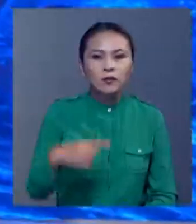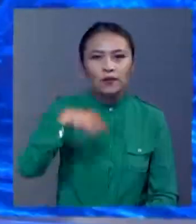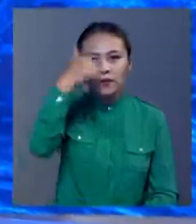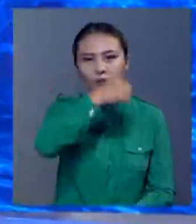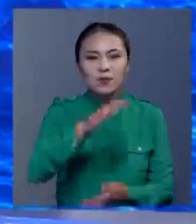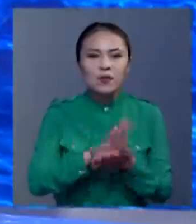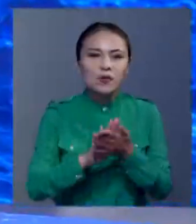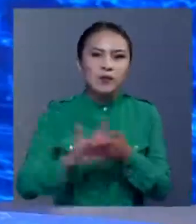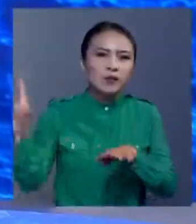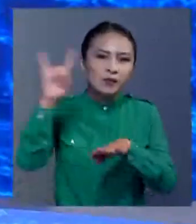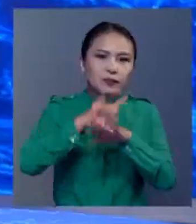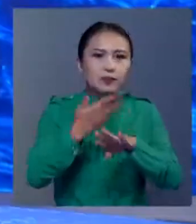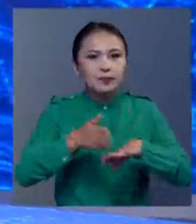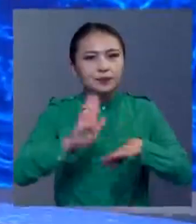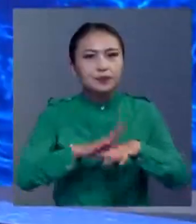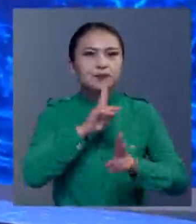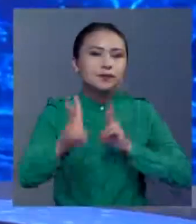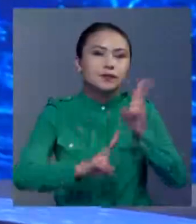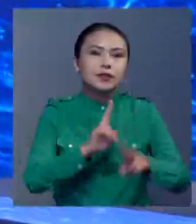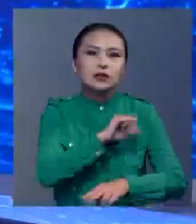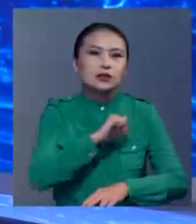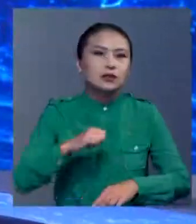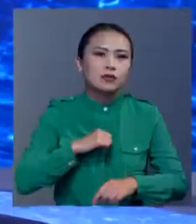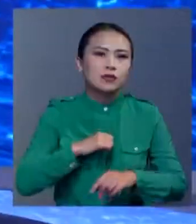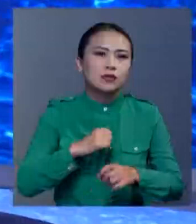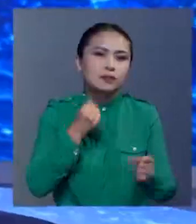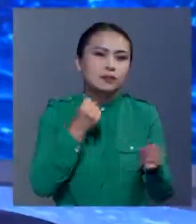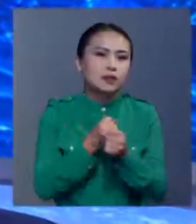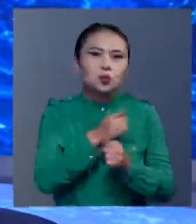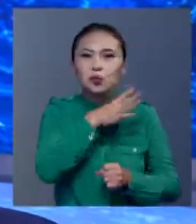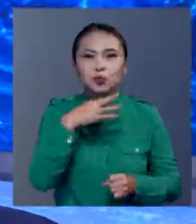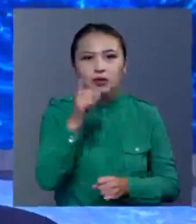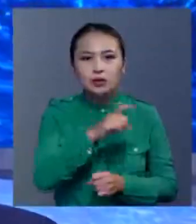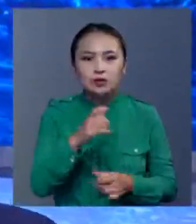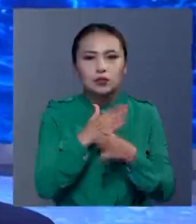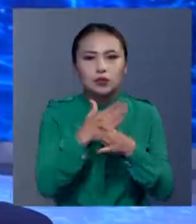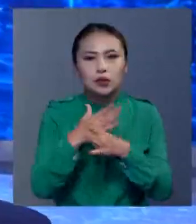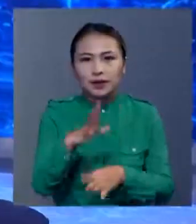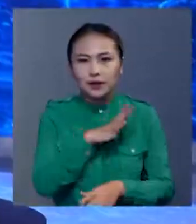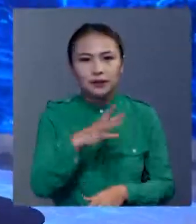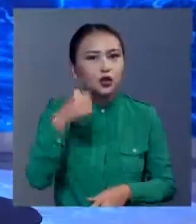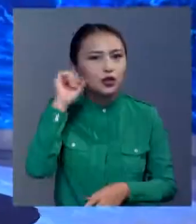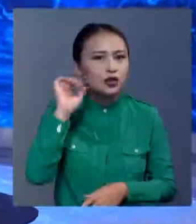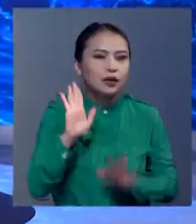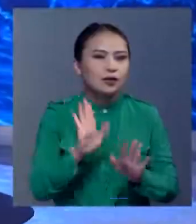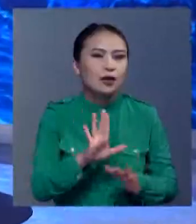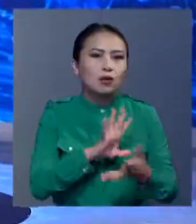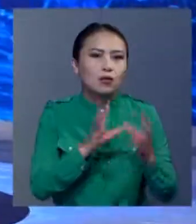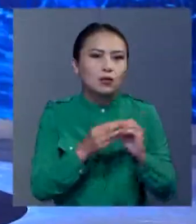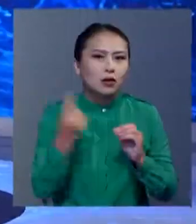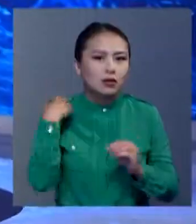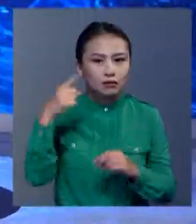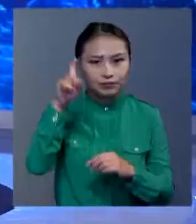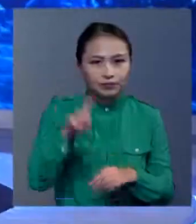Бұл санитарлық авиация орнауқасқа шалдығып қатты жол апатына түскен мыңнан астам адамға көмектесті. Күні кеше ғана мойын омыртқасы